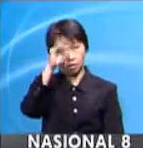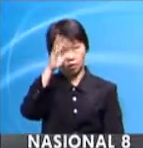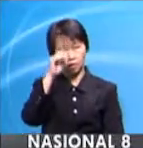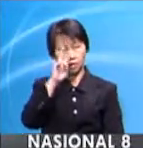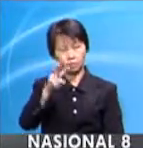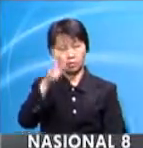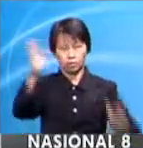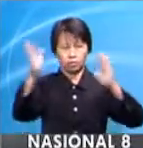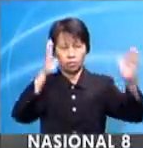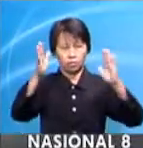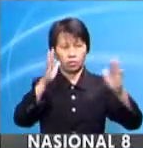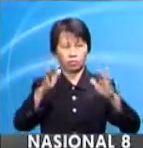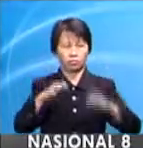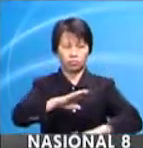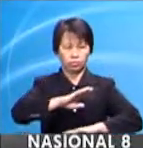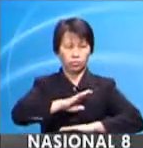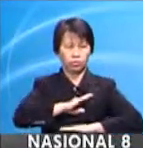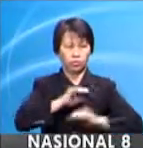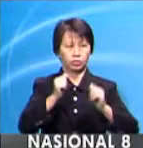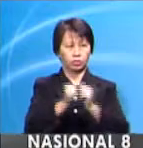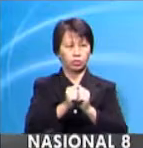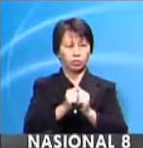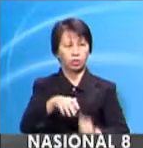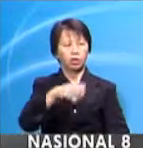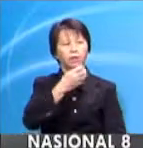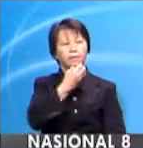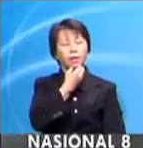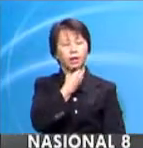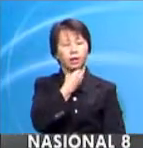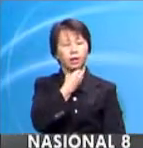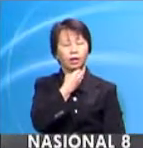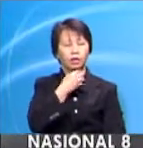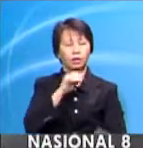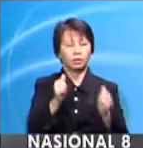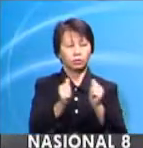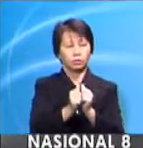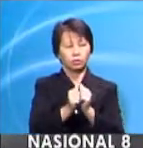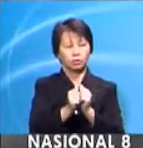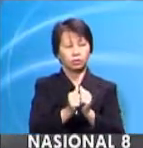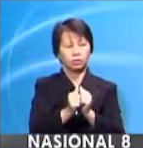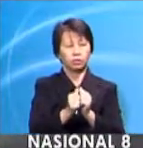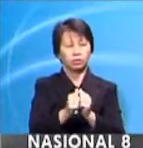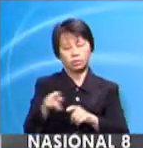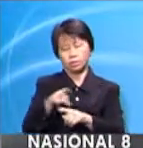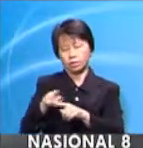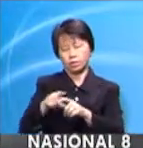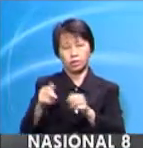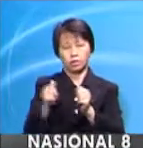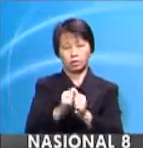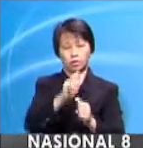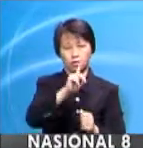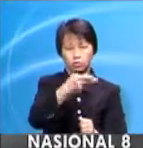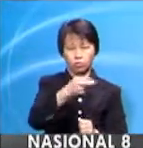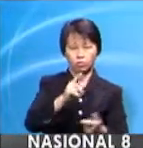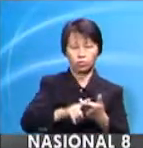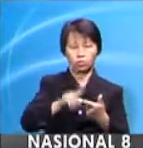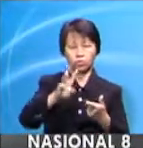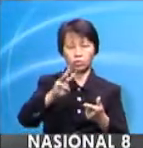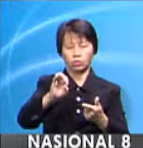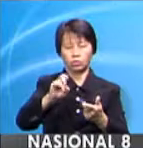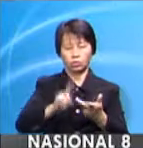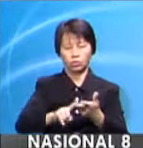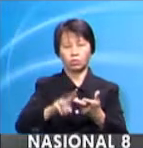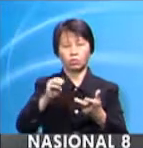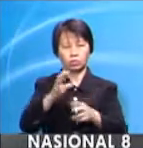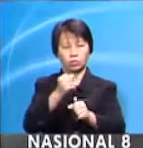menyaksikan Malaysia terpaksa berpuas hati dengan pingat perak menerusi gandingan Ko Chi Zong, Kao Jun Lim dan Wong Wei Su